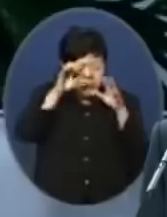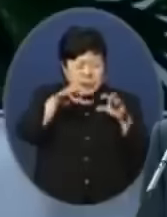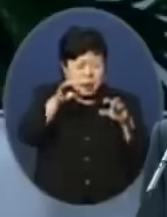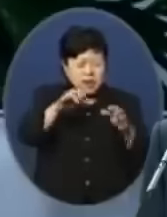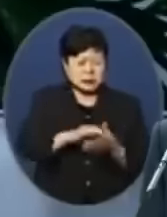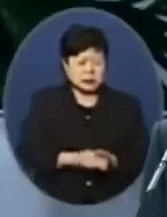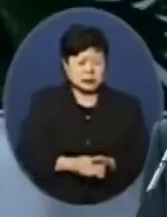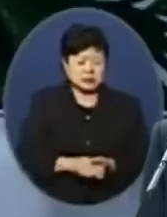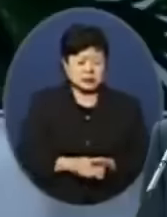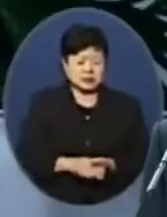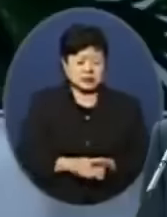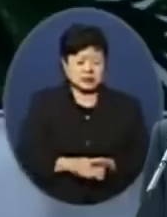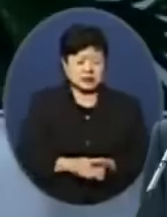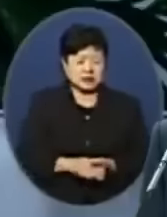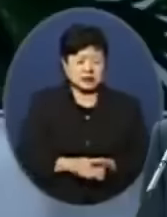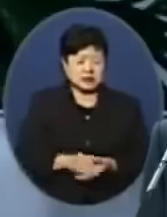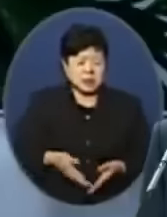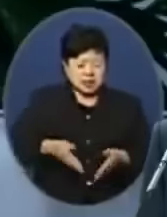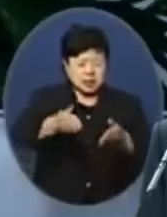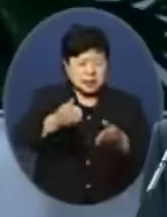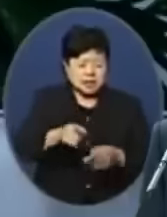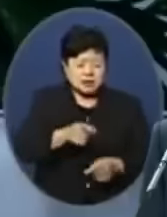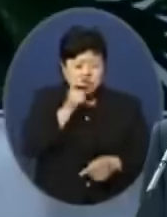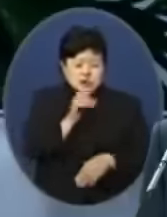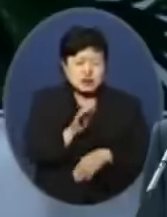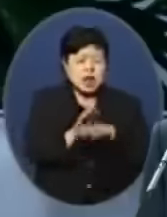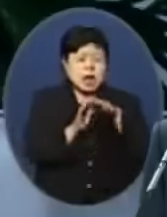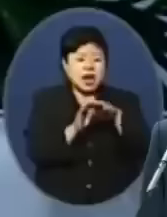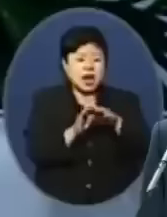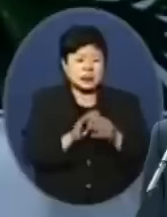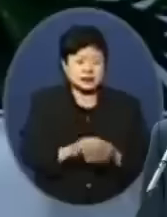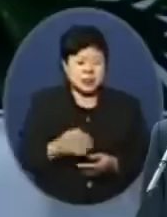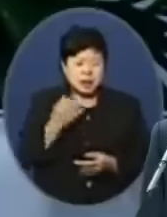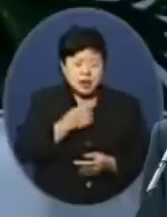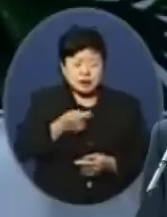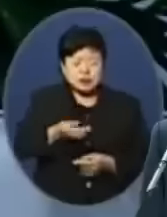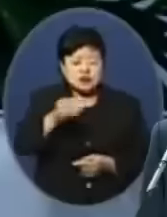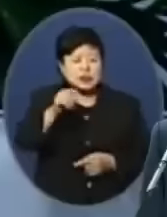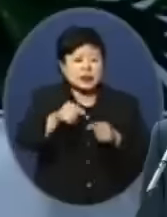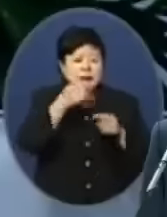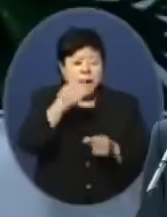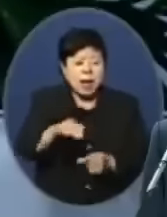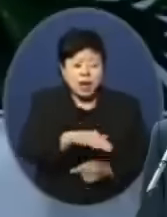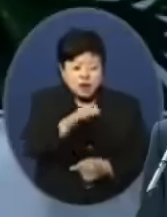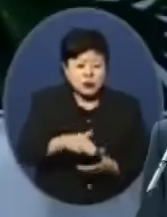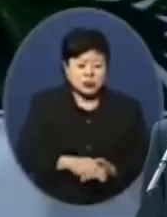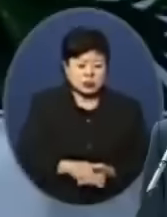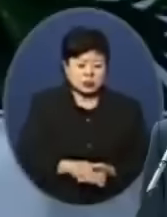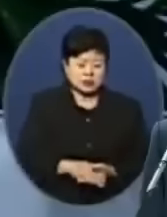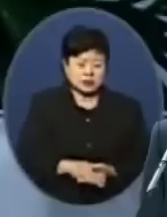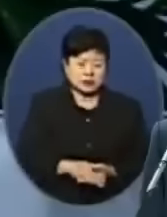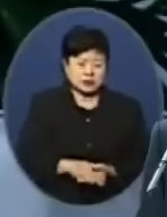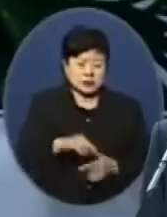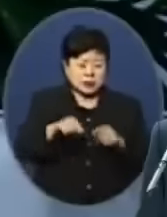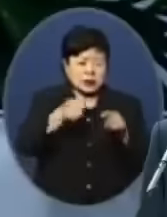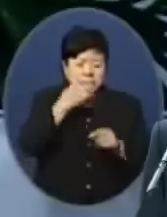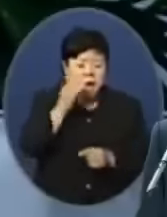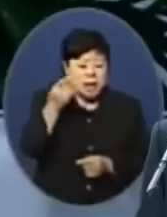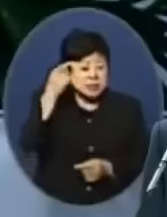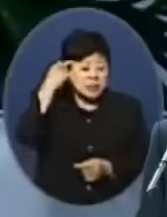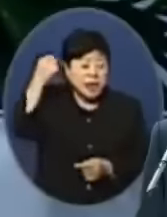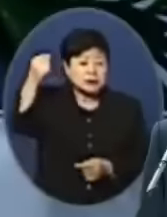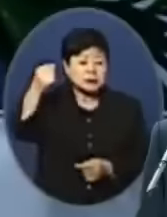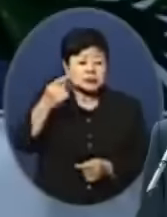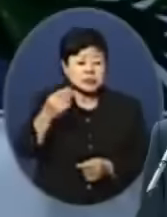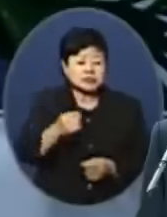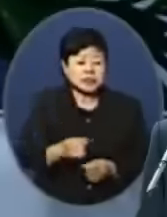와서 도랑물이 불었는데 아 베드로는 물어도 그런데 우리는 못 그릴 테겠냐